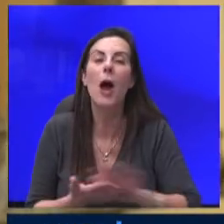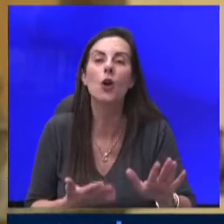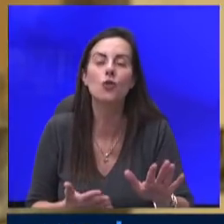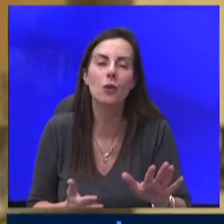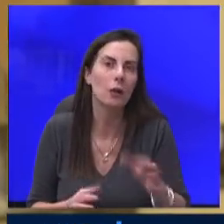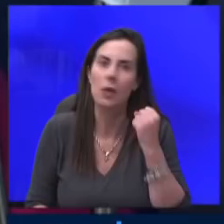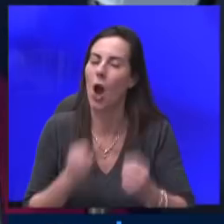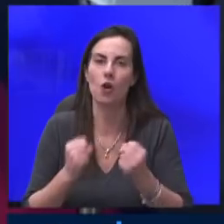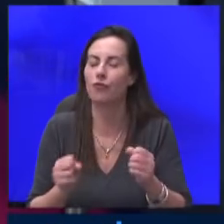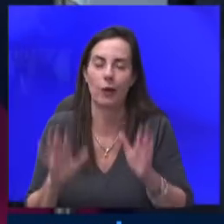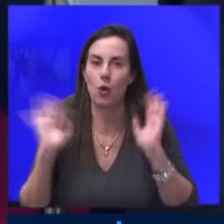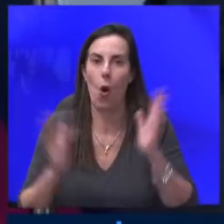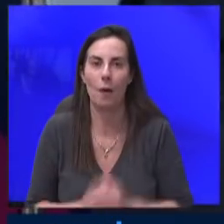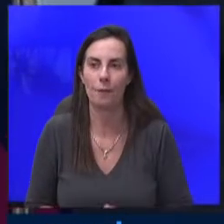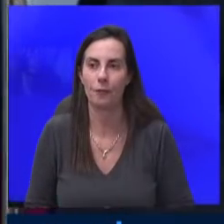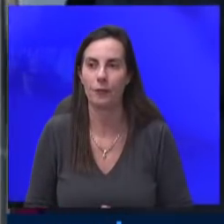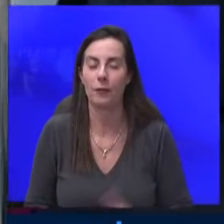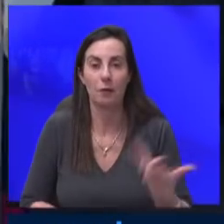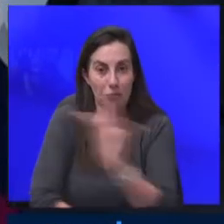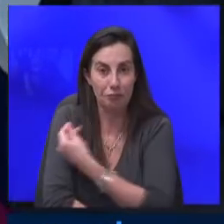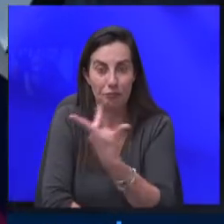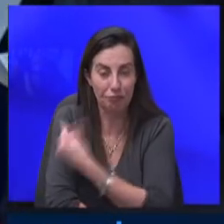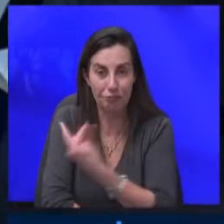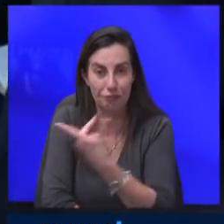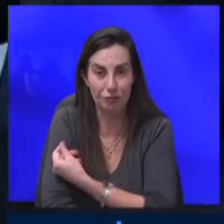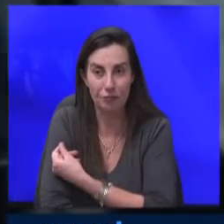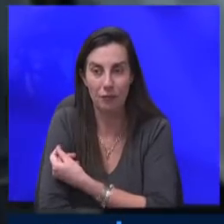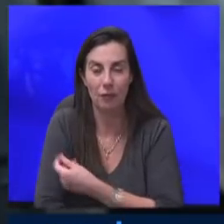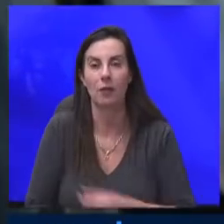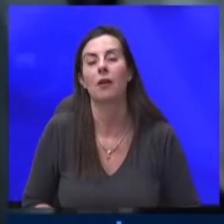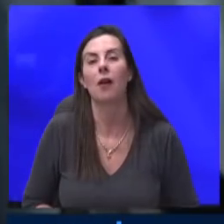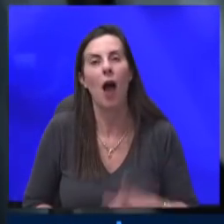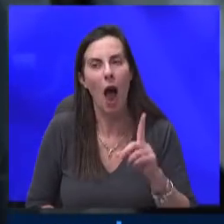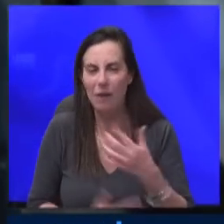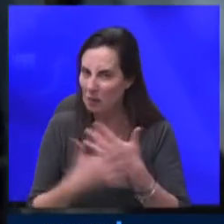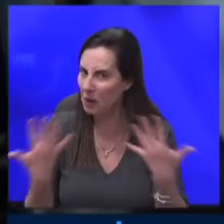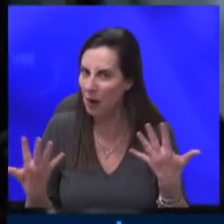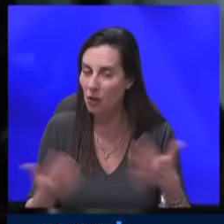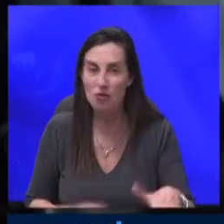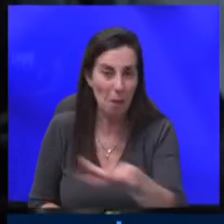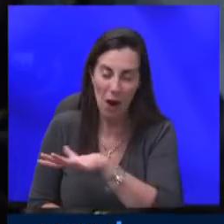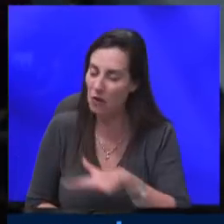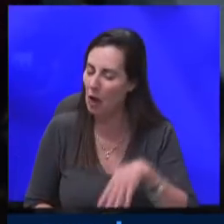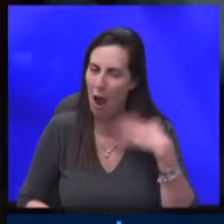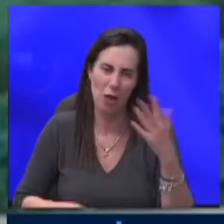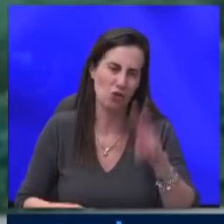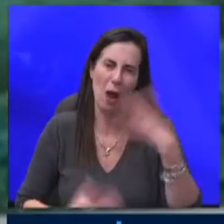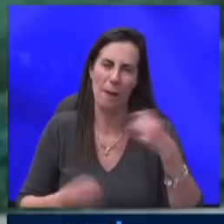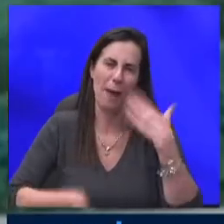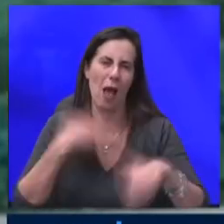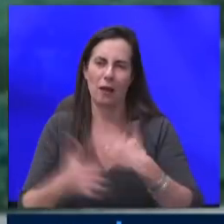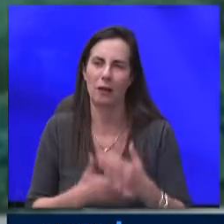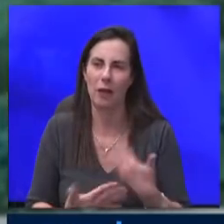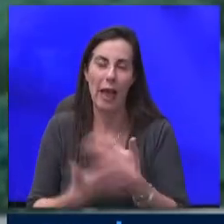טרטור בלתי רגיל. חגיגת החיסונים מפני קורונה אולי בשיאה, אבל מתברר שבשטח הבלגן חוגג. אין